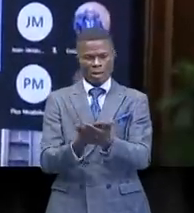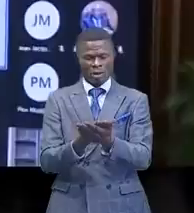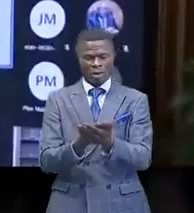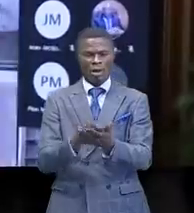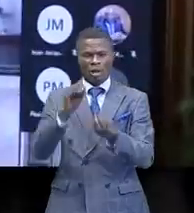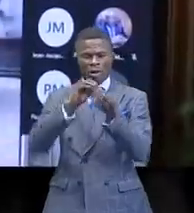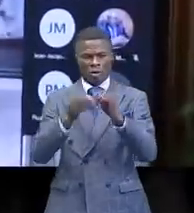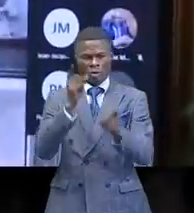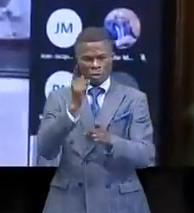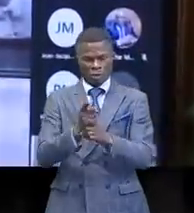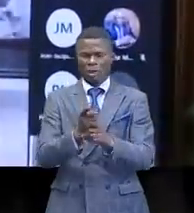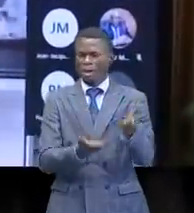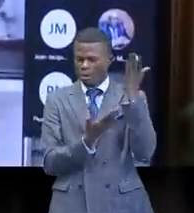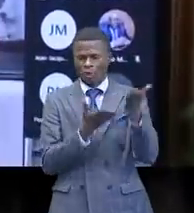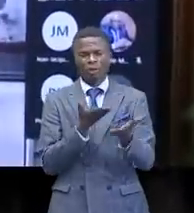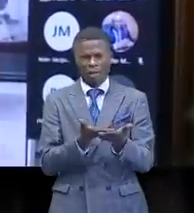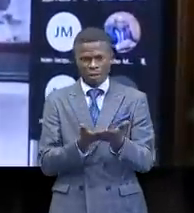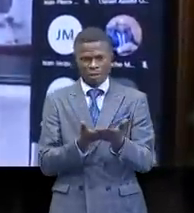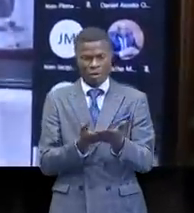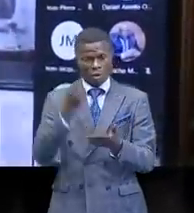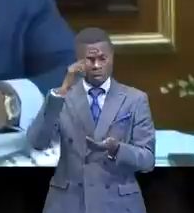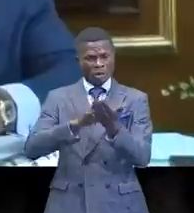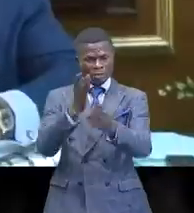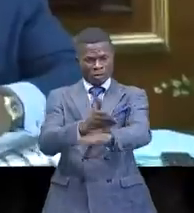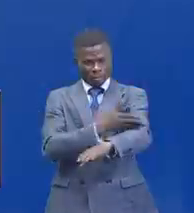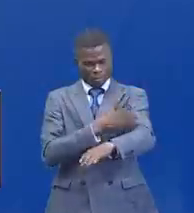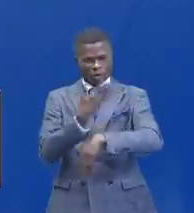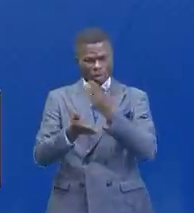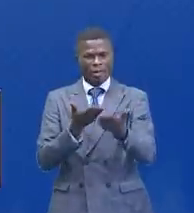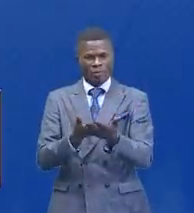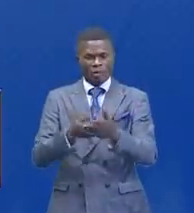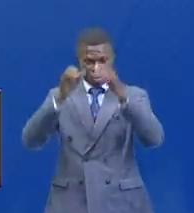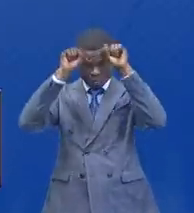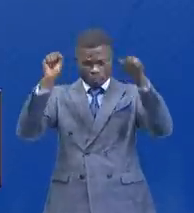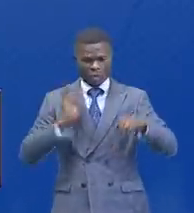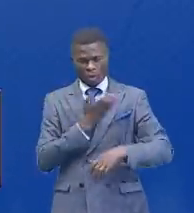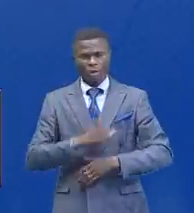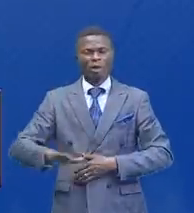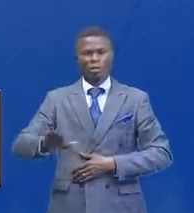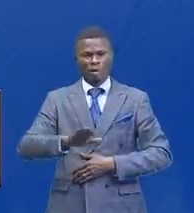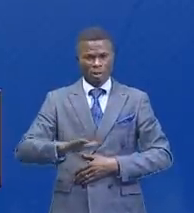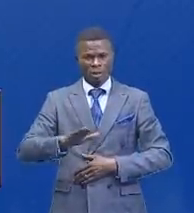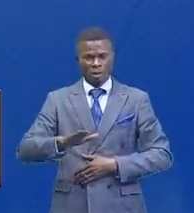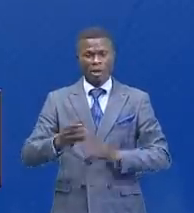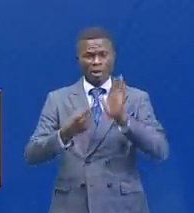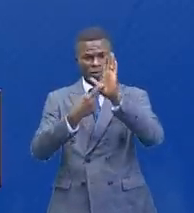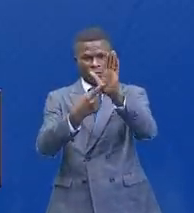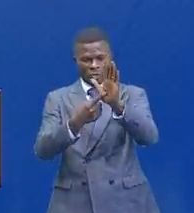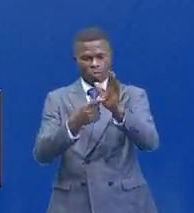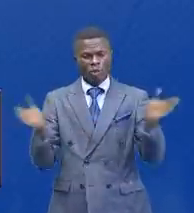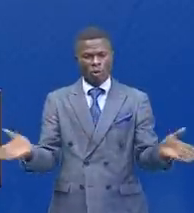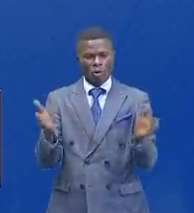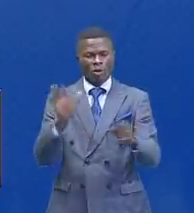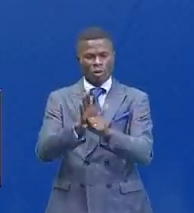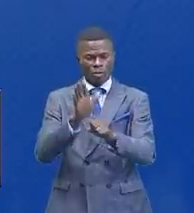mention progrès significatif. Face aux progrès réalisés, le président de la République a présenté ses encouragements